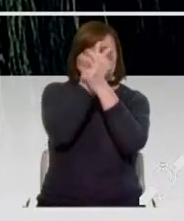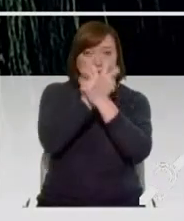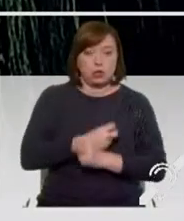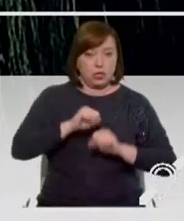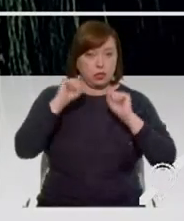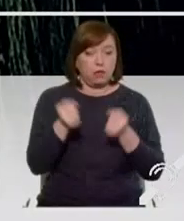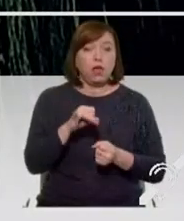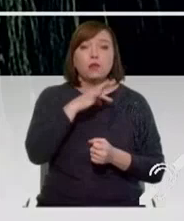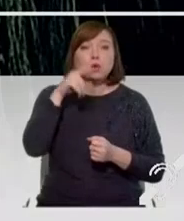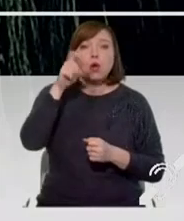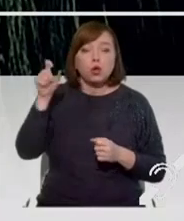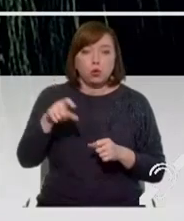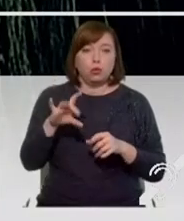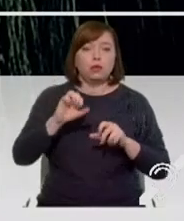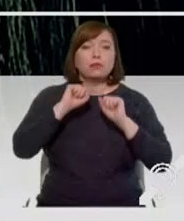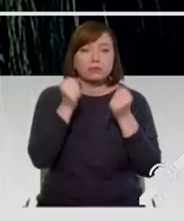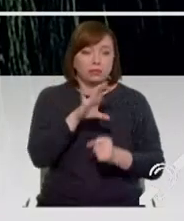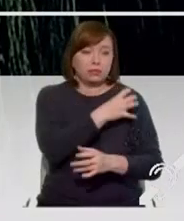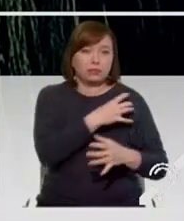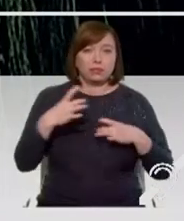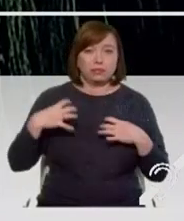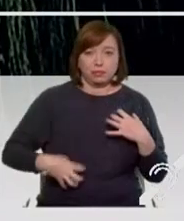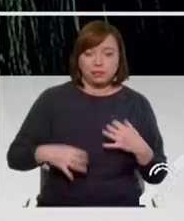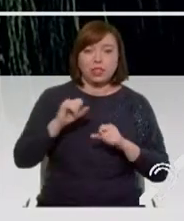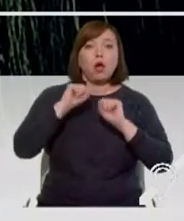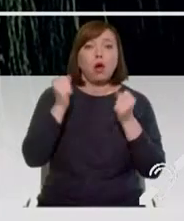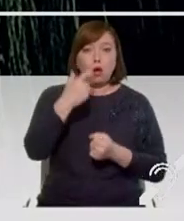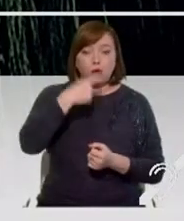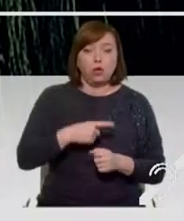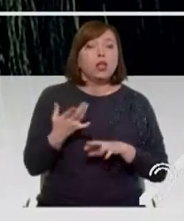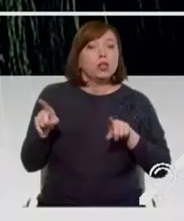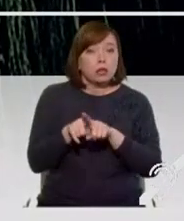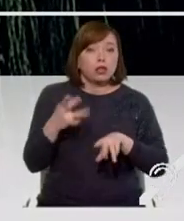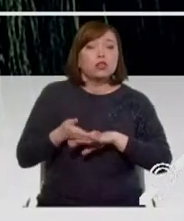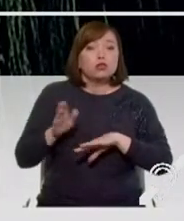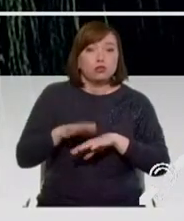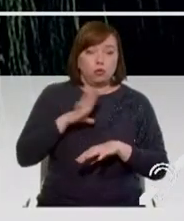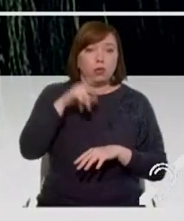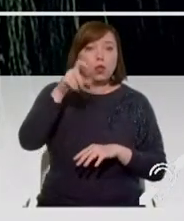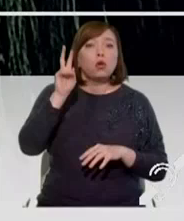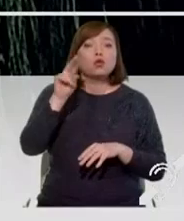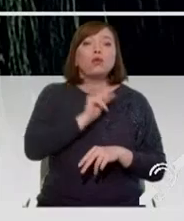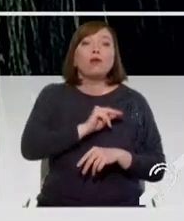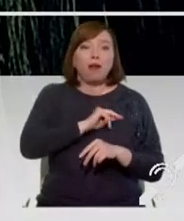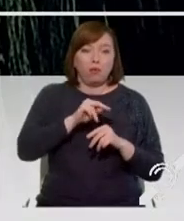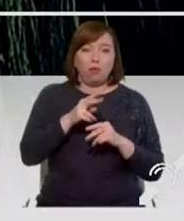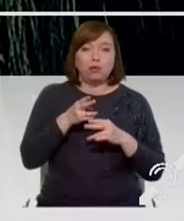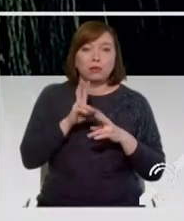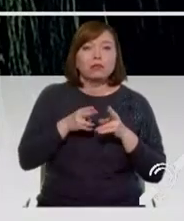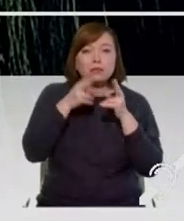iar zeci de oameni s-au ales cu degerături și hipotermie. La grea încercare au fost puși și angajații instituțiilor de